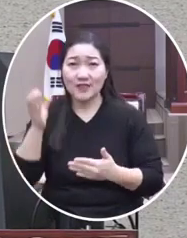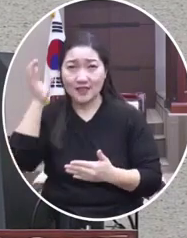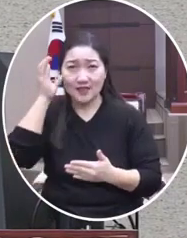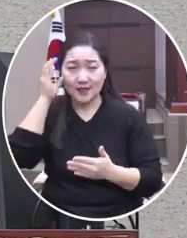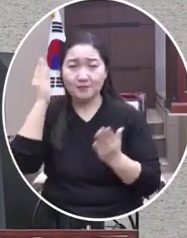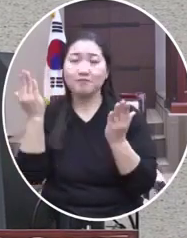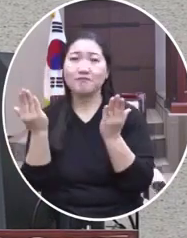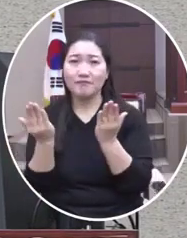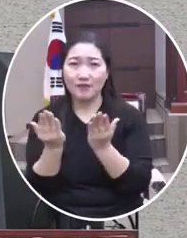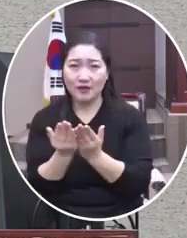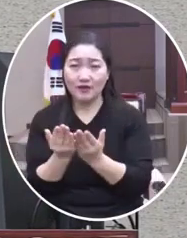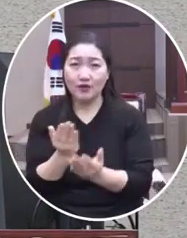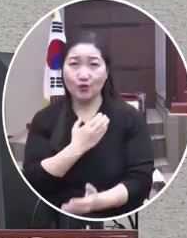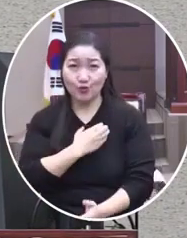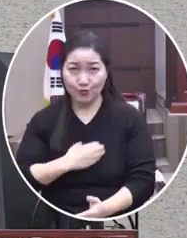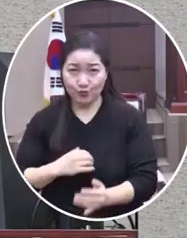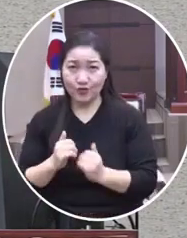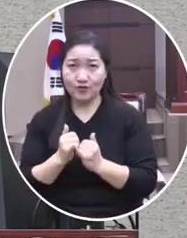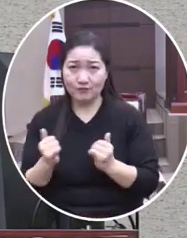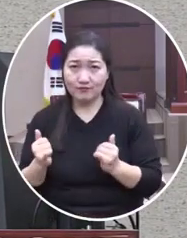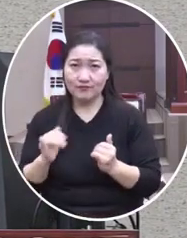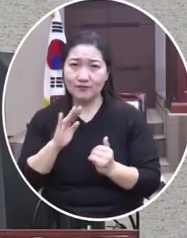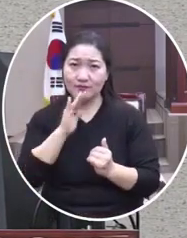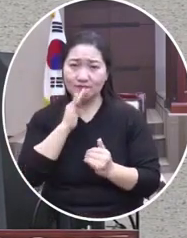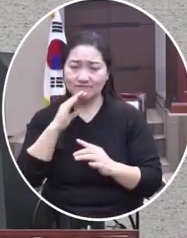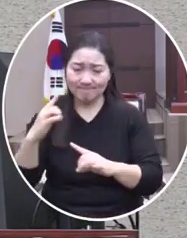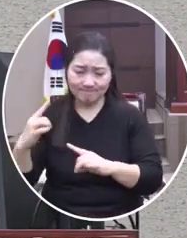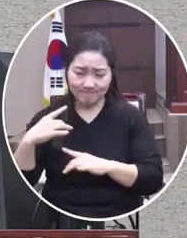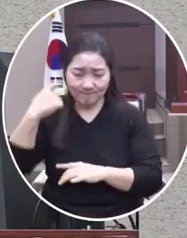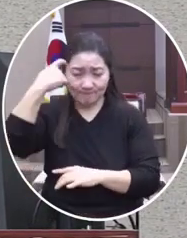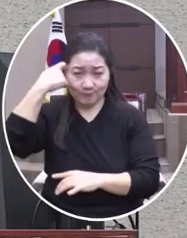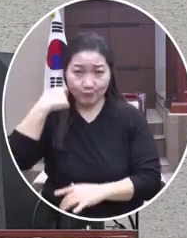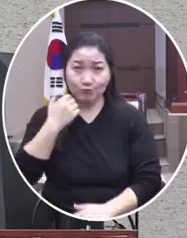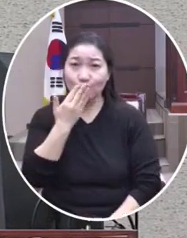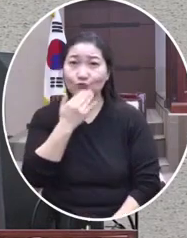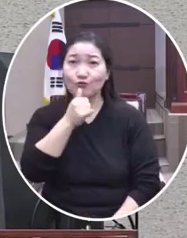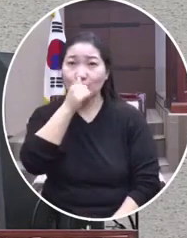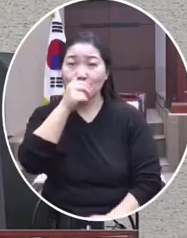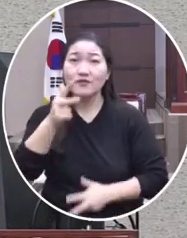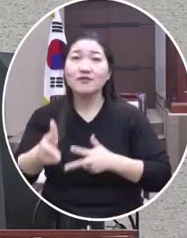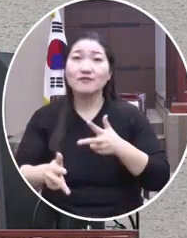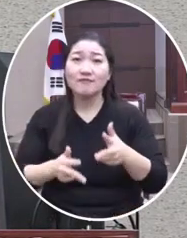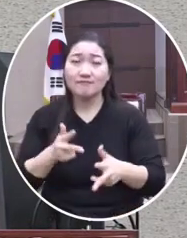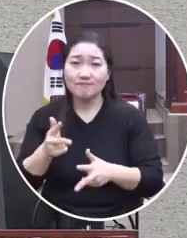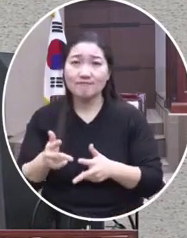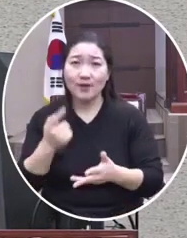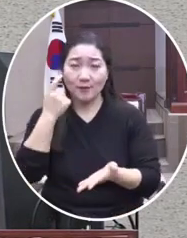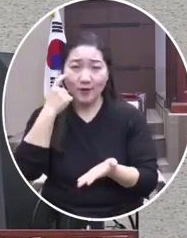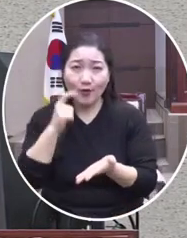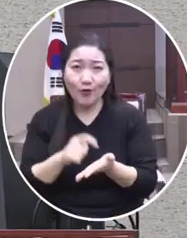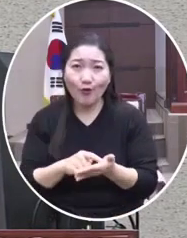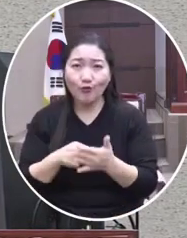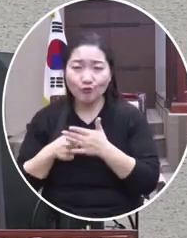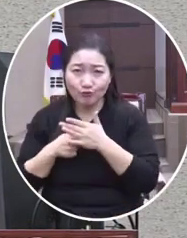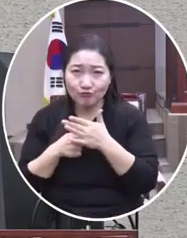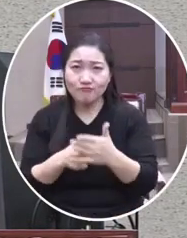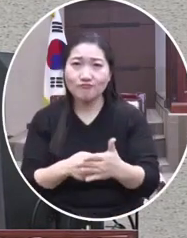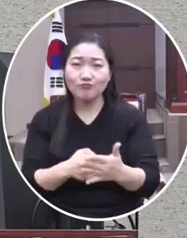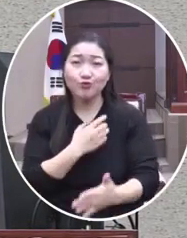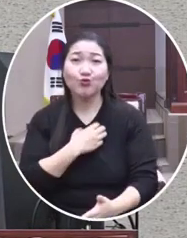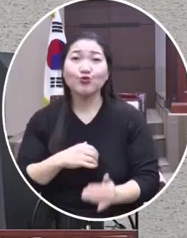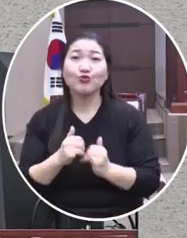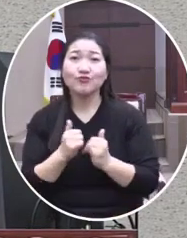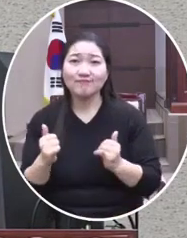부흥하여 국민들이 피부로 와닿아 느낄 수 있는 사업의 발굴 그리고 추진으로